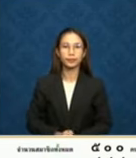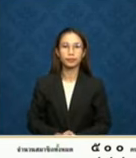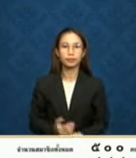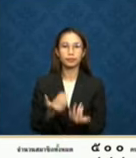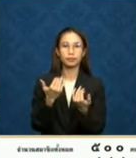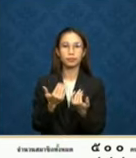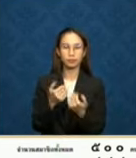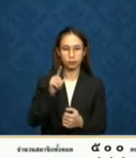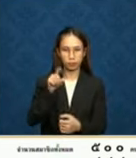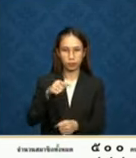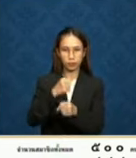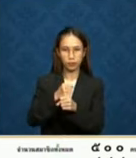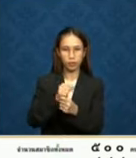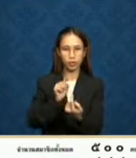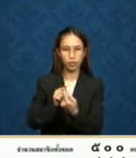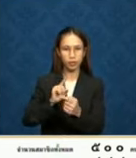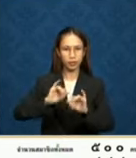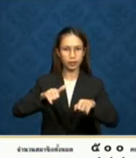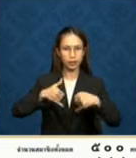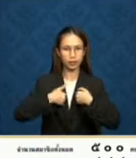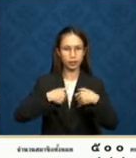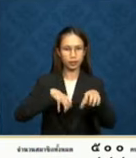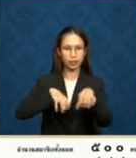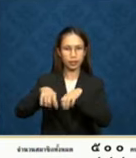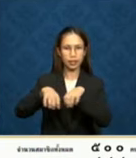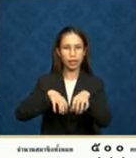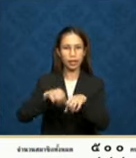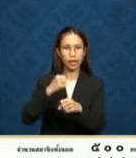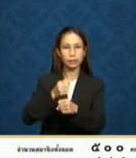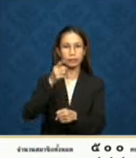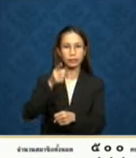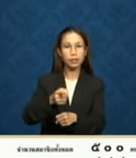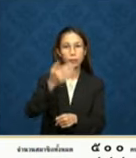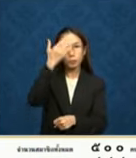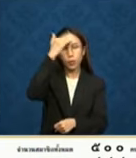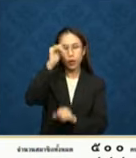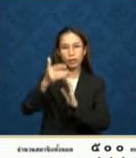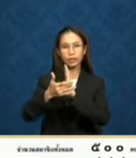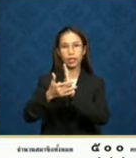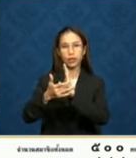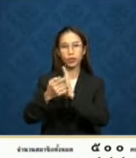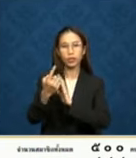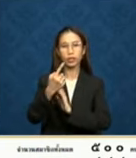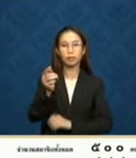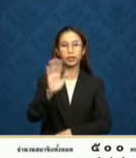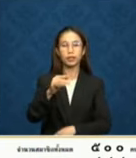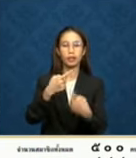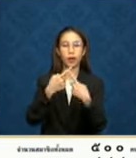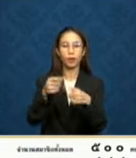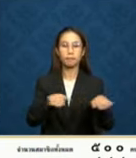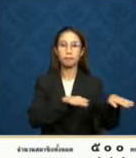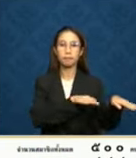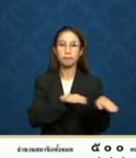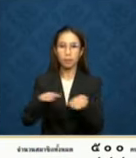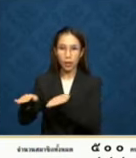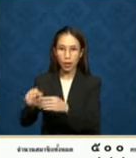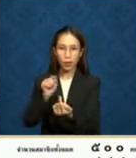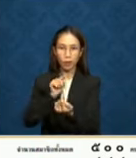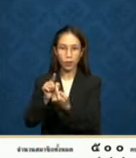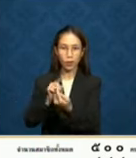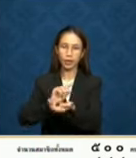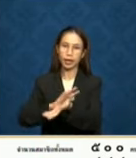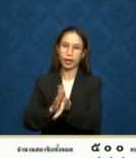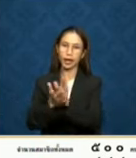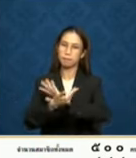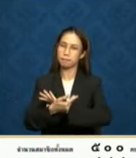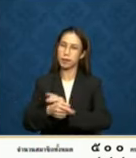ถึเวลาที่เราต้องมเจ้าภาพเรนอย่จริง dellพอนี้มไมใช่แค่เรื่เทคโนโยี แต่มัคอการเตรียพร้อมรับขึ้นความเปล